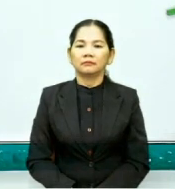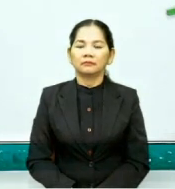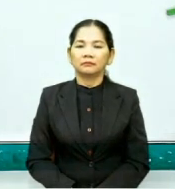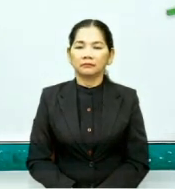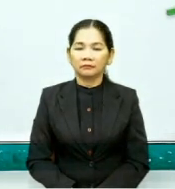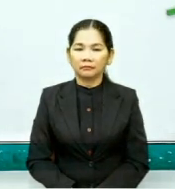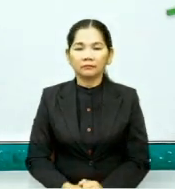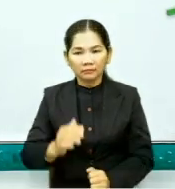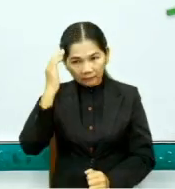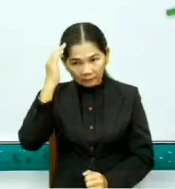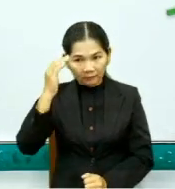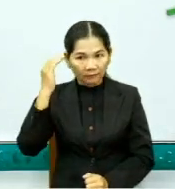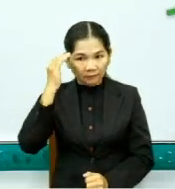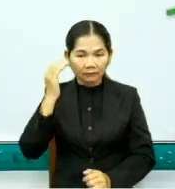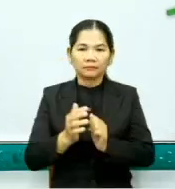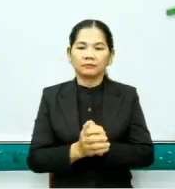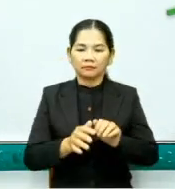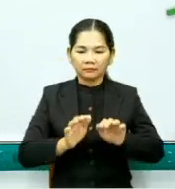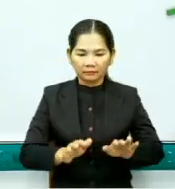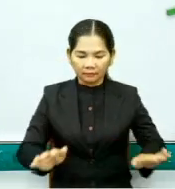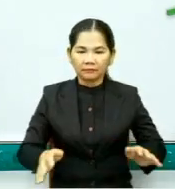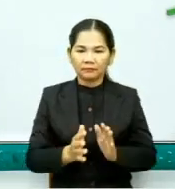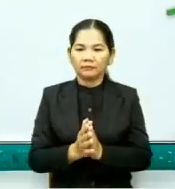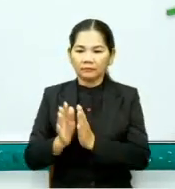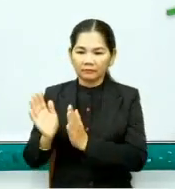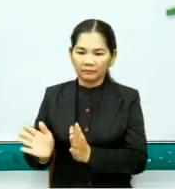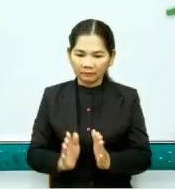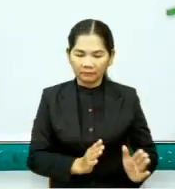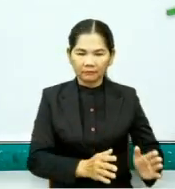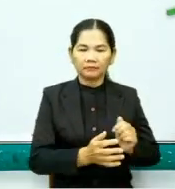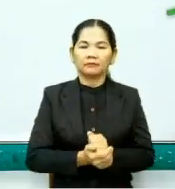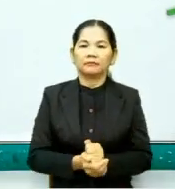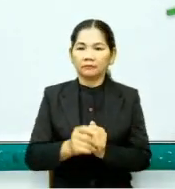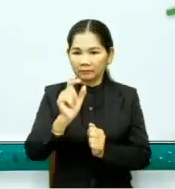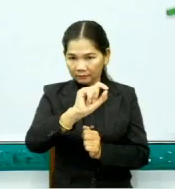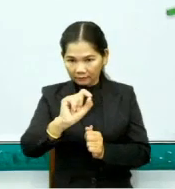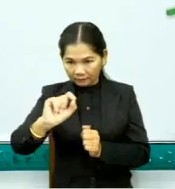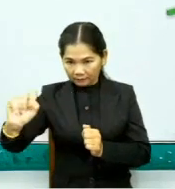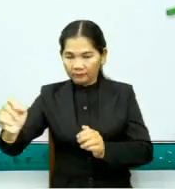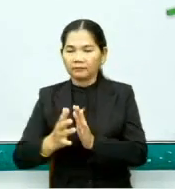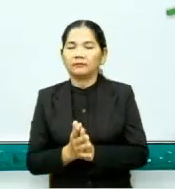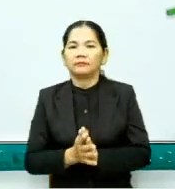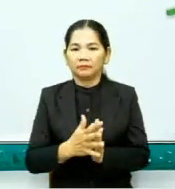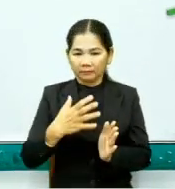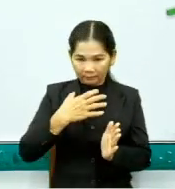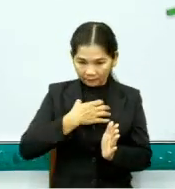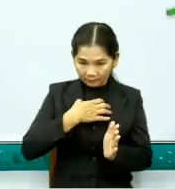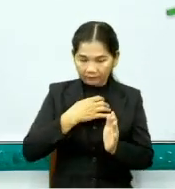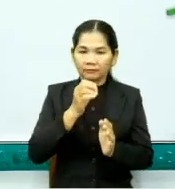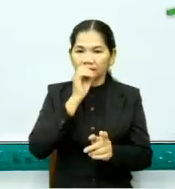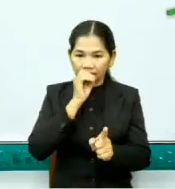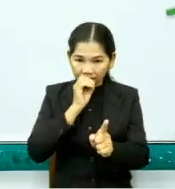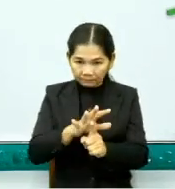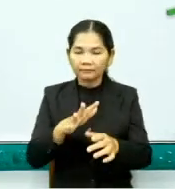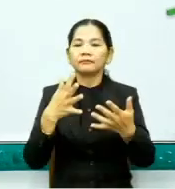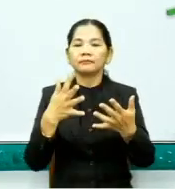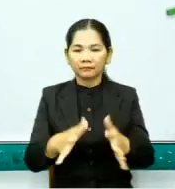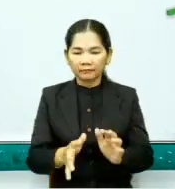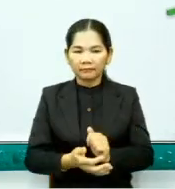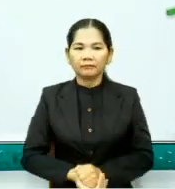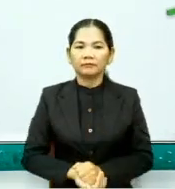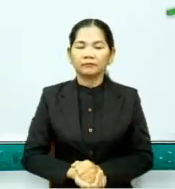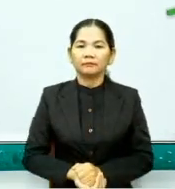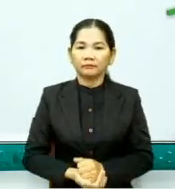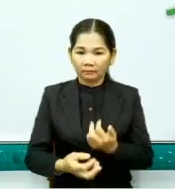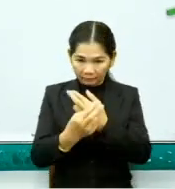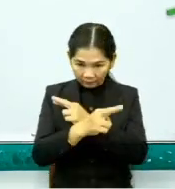chấn nè cứu xong không chưa chết ha con tặng ác nghĩa bàn riệp chấm cha sơ xế cha vậy đèn nè cứu bán bắt con rồi hái cha chấn